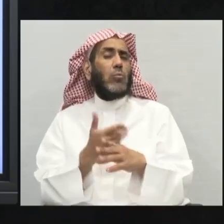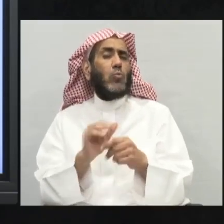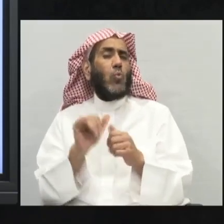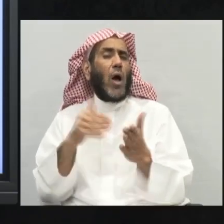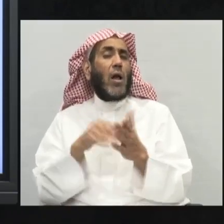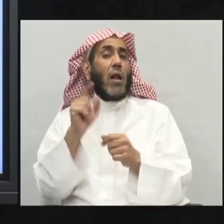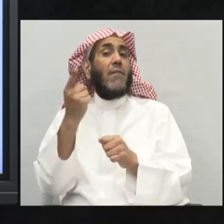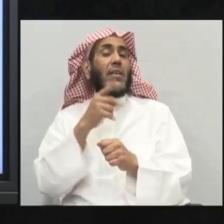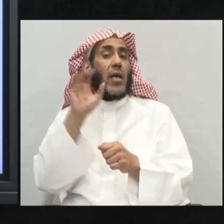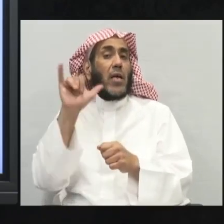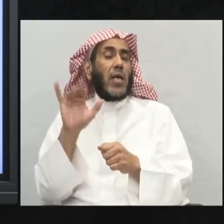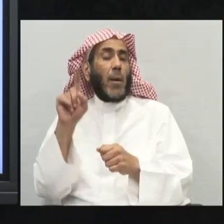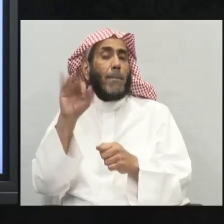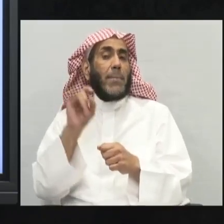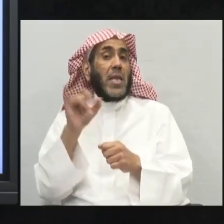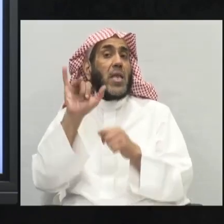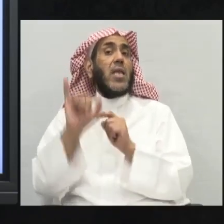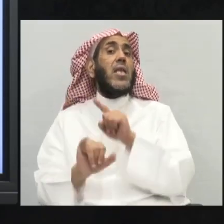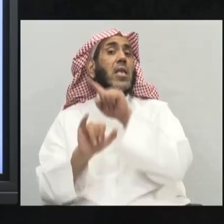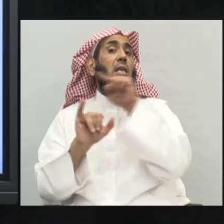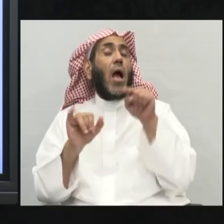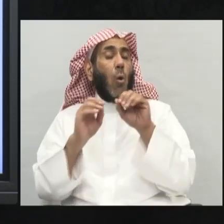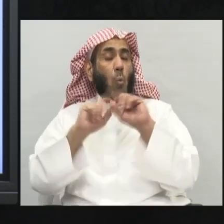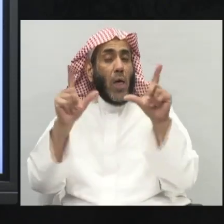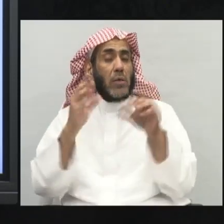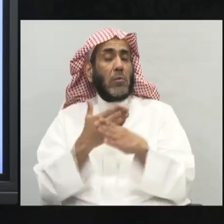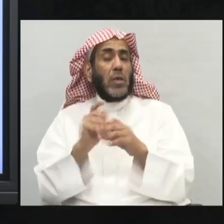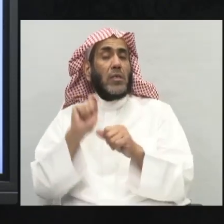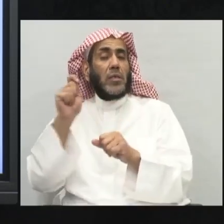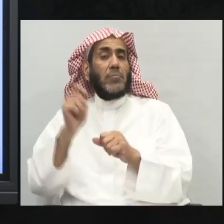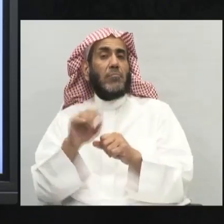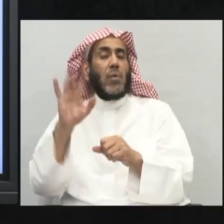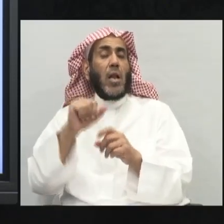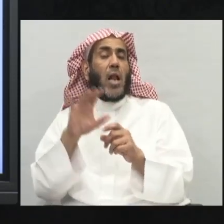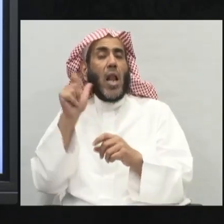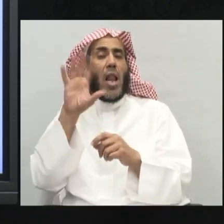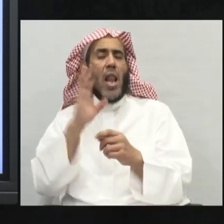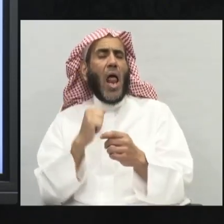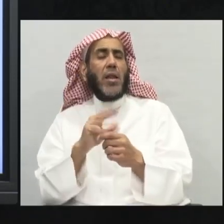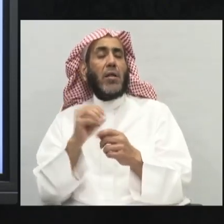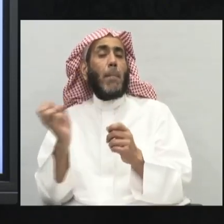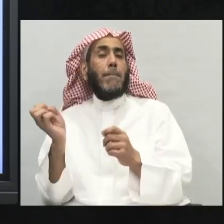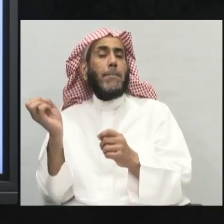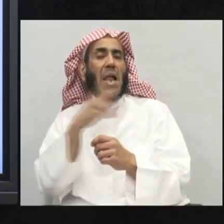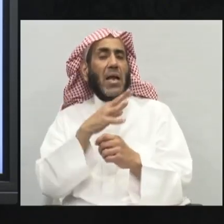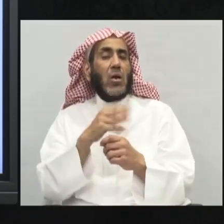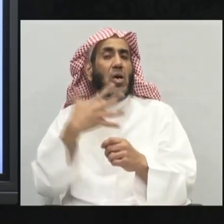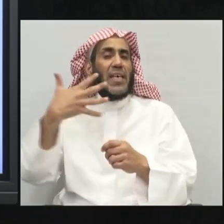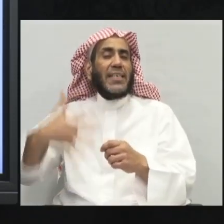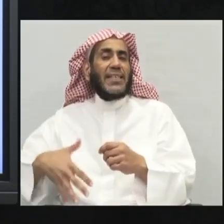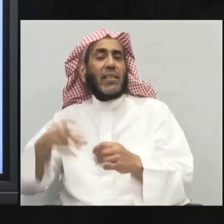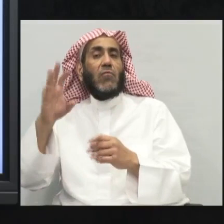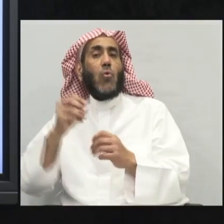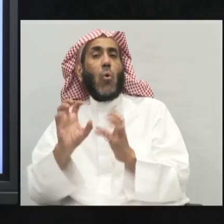الفتحه الظاهره على اخره فهي اصليه لن يرميها لن يرميها الطفل